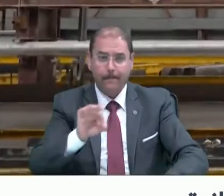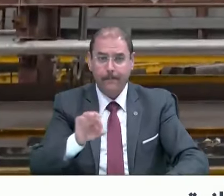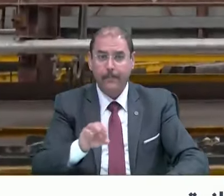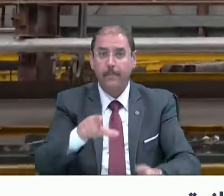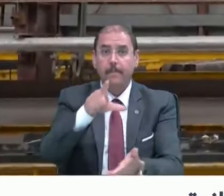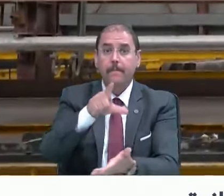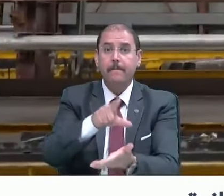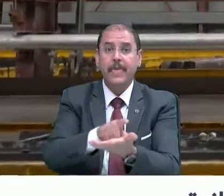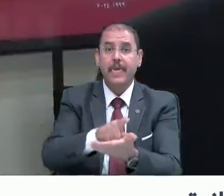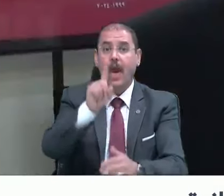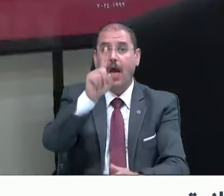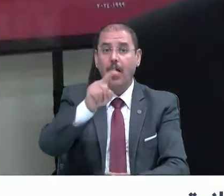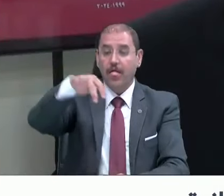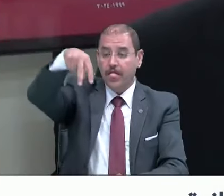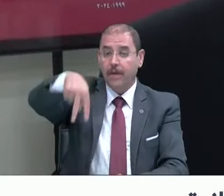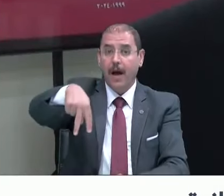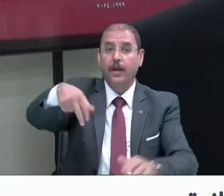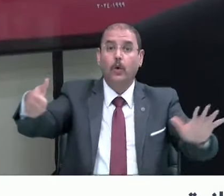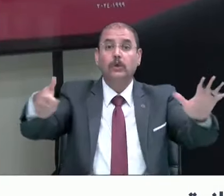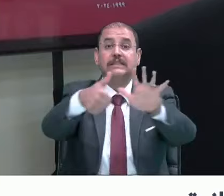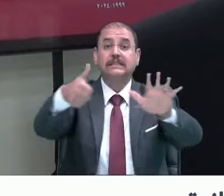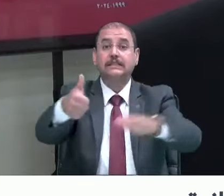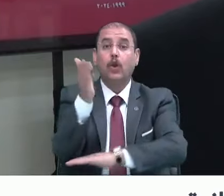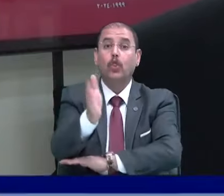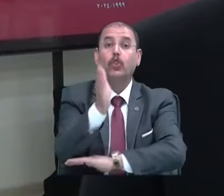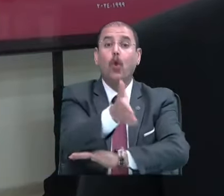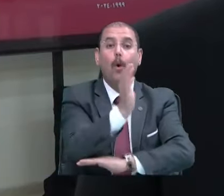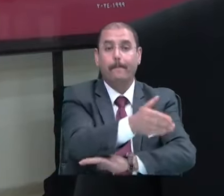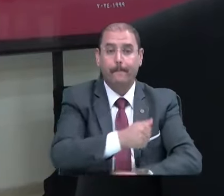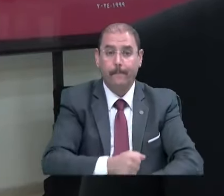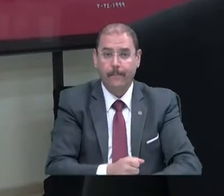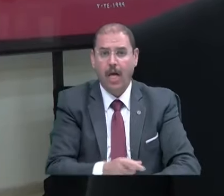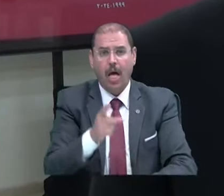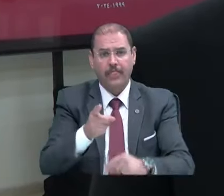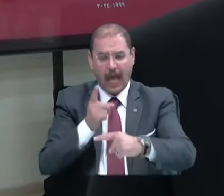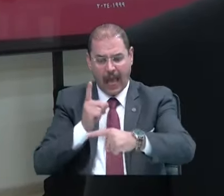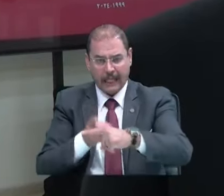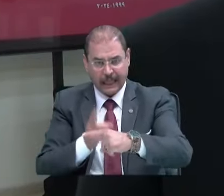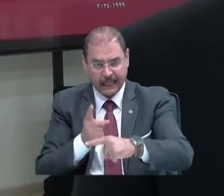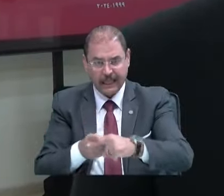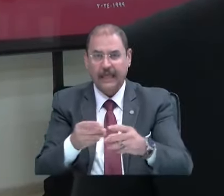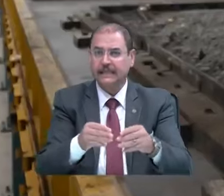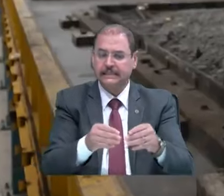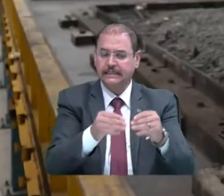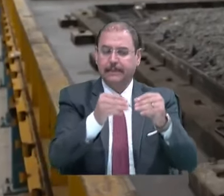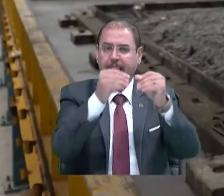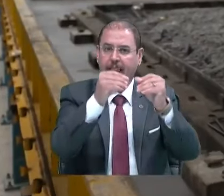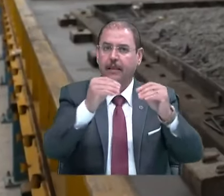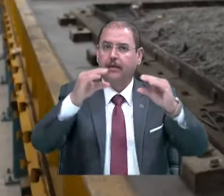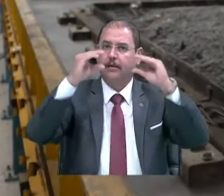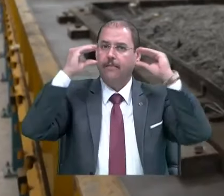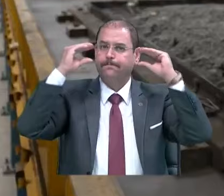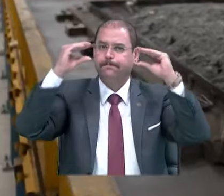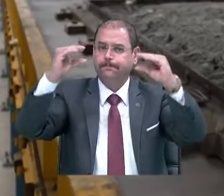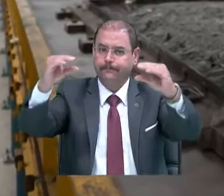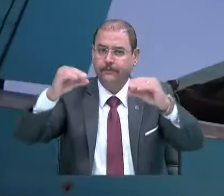168 دونم. مساحة المصانع اللي هي مصانع الحديد ومصانع الإنتاج ومصانع تصنيع الأسقف المفرغة إلى